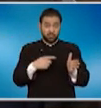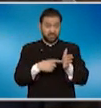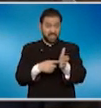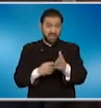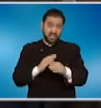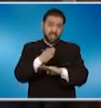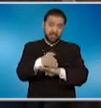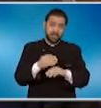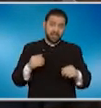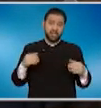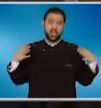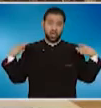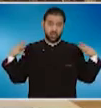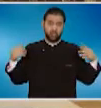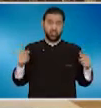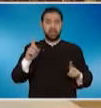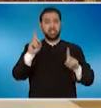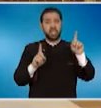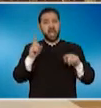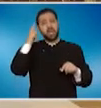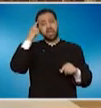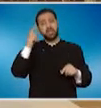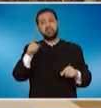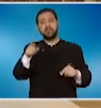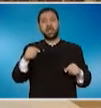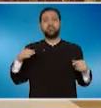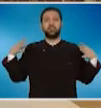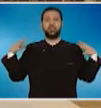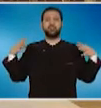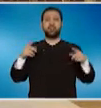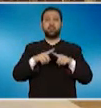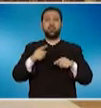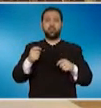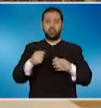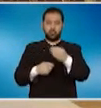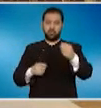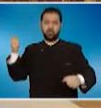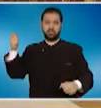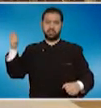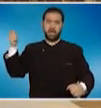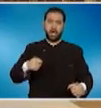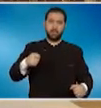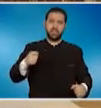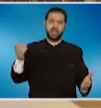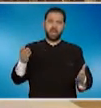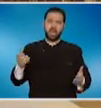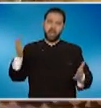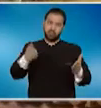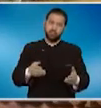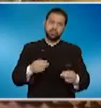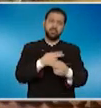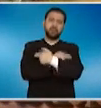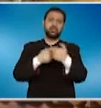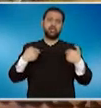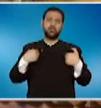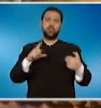prin intermediul unor îngeri. Dacă ne gândim la acel înger cu sabia în mână care i-a repus pe judecătorii